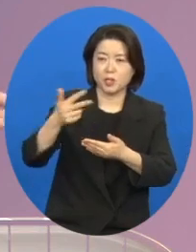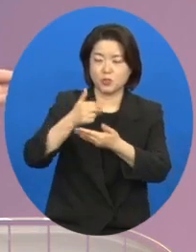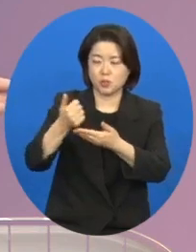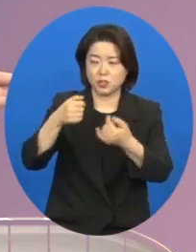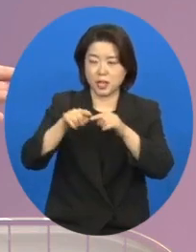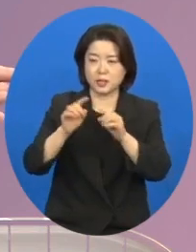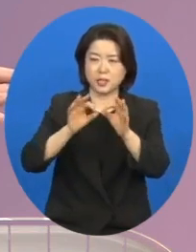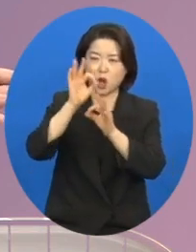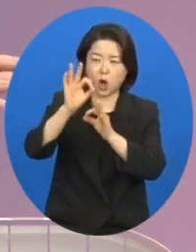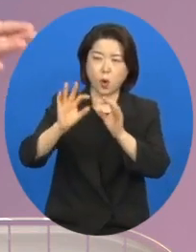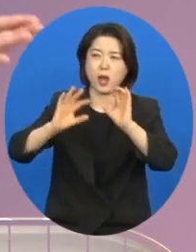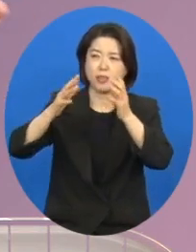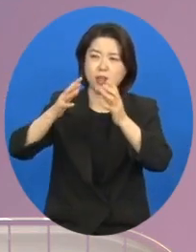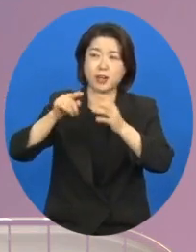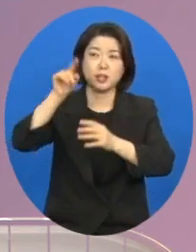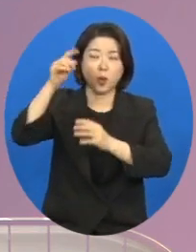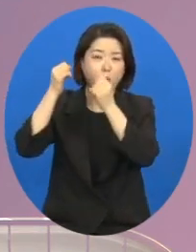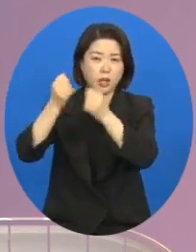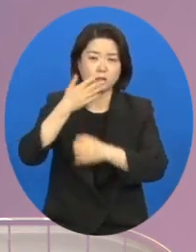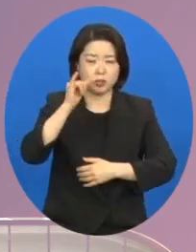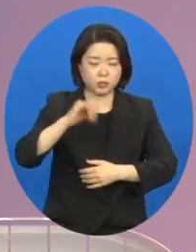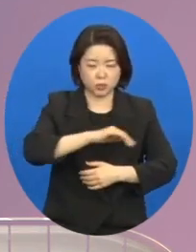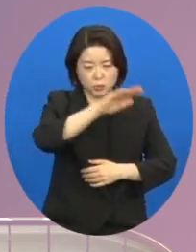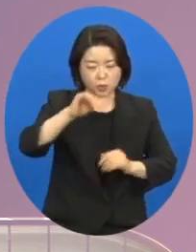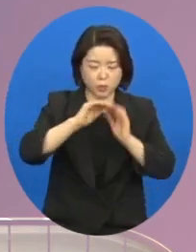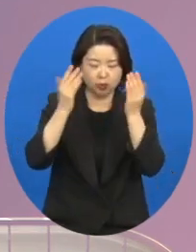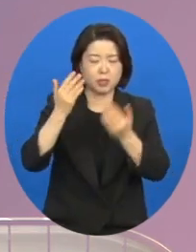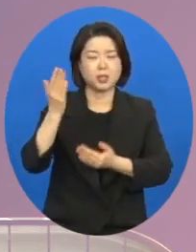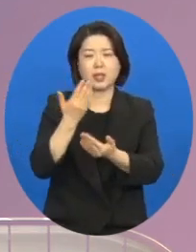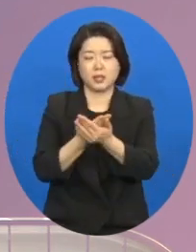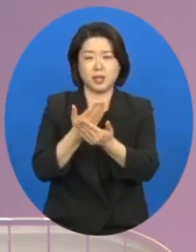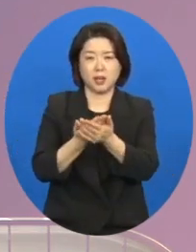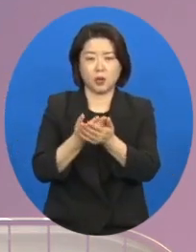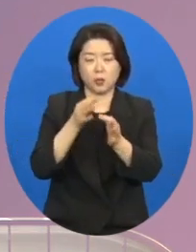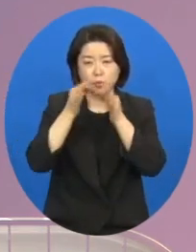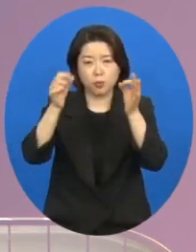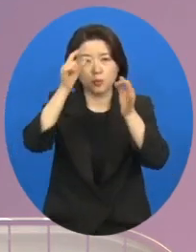영원한 나라에 거할 수 있는 우리가 모두가 되게 해달라고 함께 통성으로 기도하겠습니다.